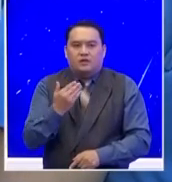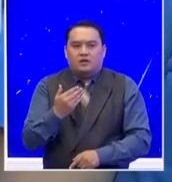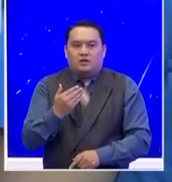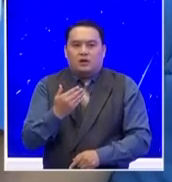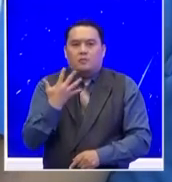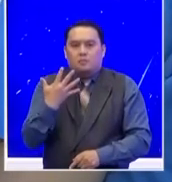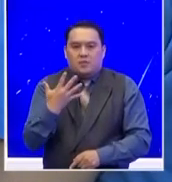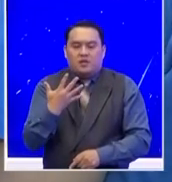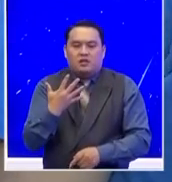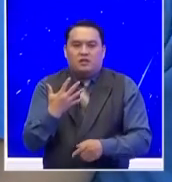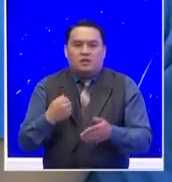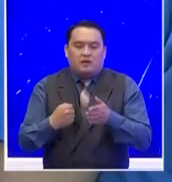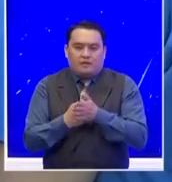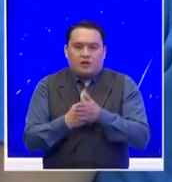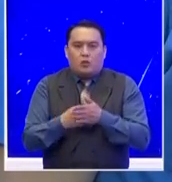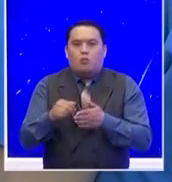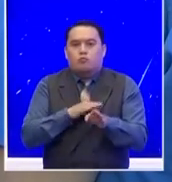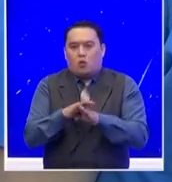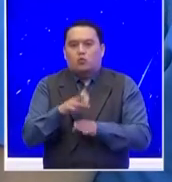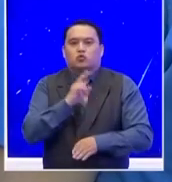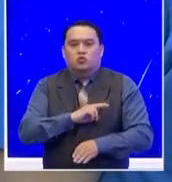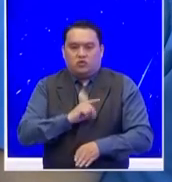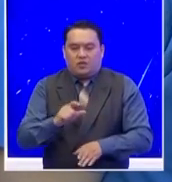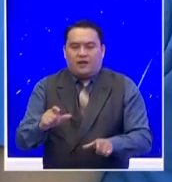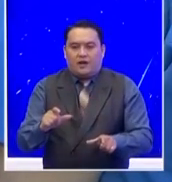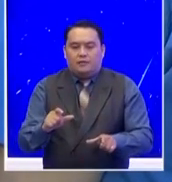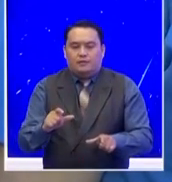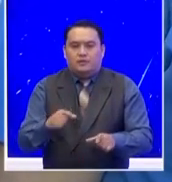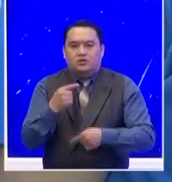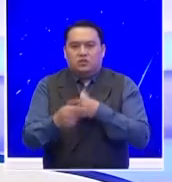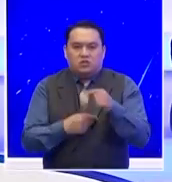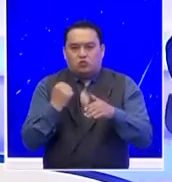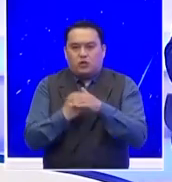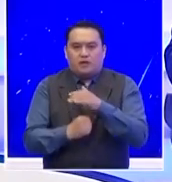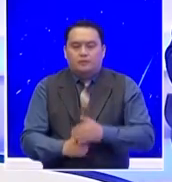Она состоит из 5 форсунок, которые обрабатывают полностью человека, проходя через туннель.